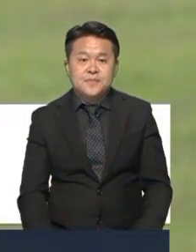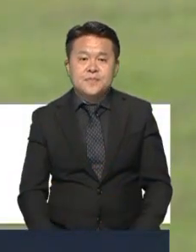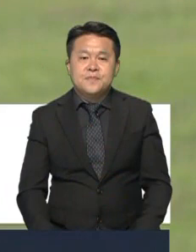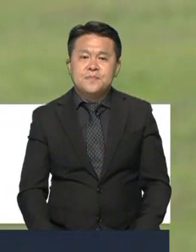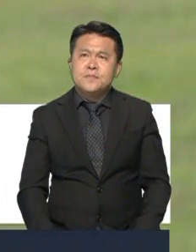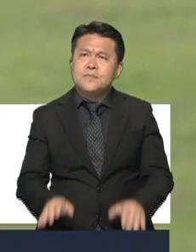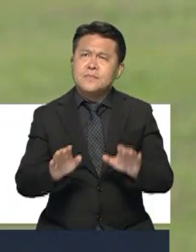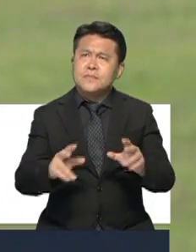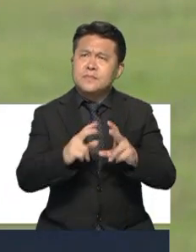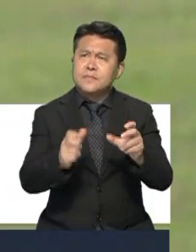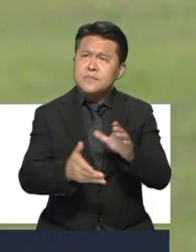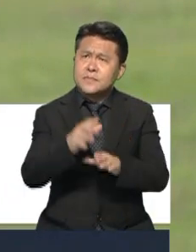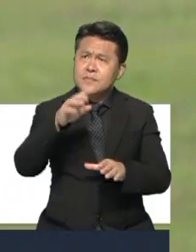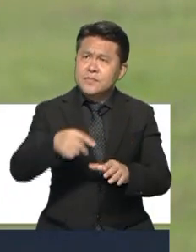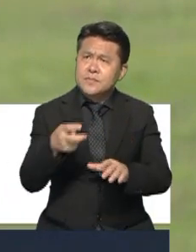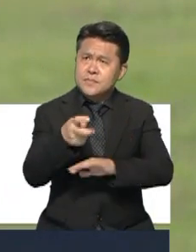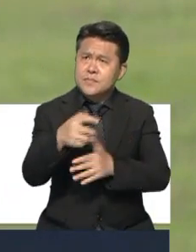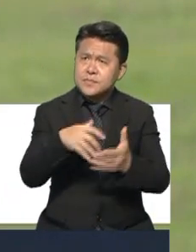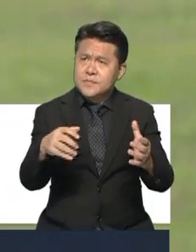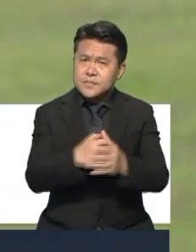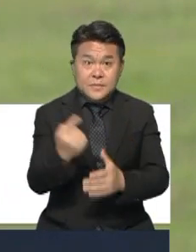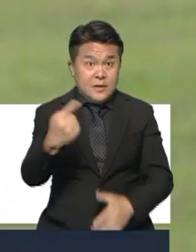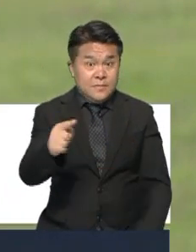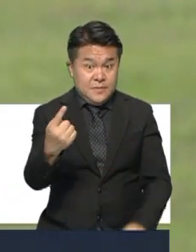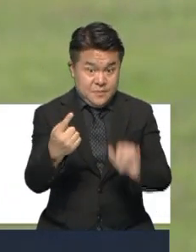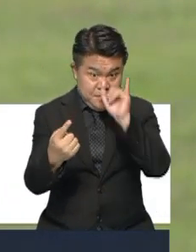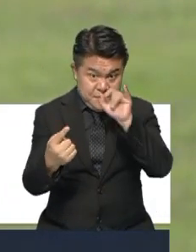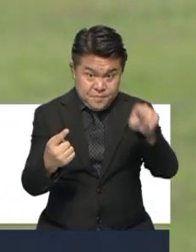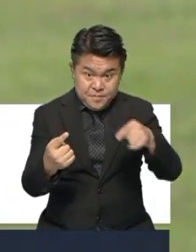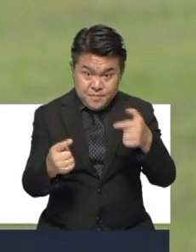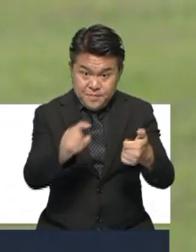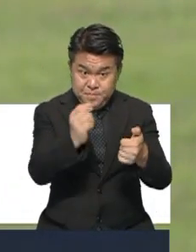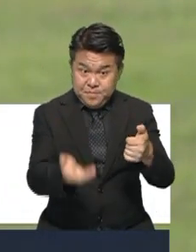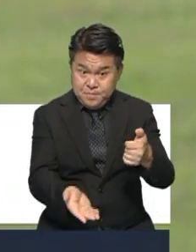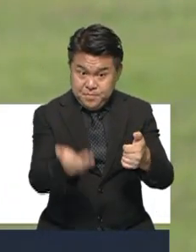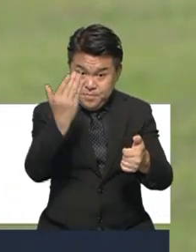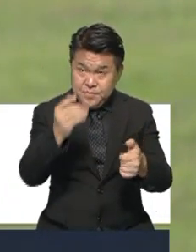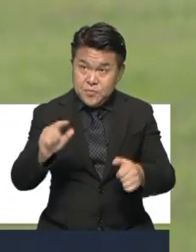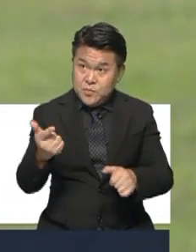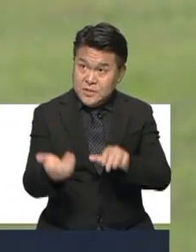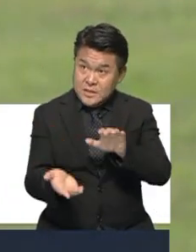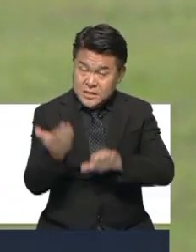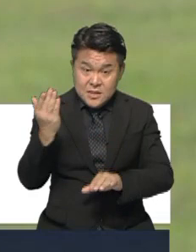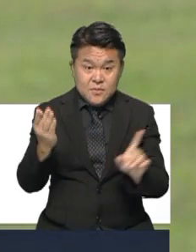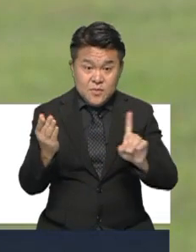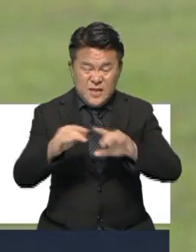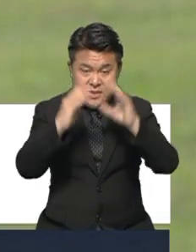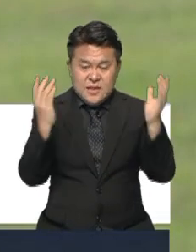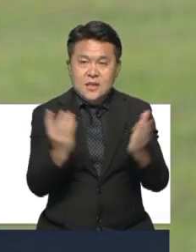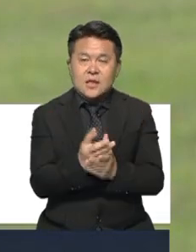대 버스가 있는데 그중에서 50%가 넘는 한 600여 대 이상이